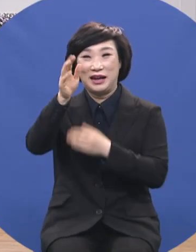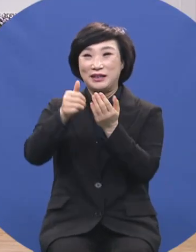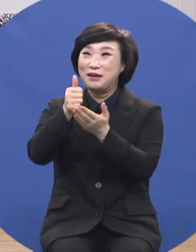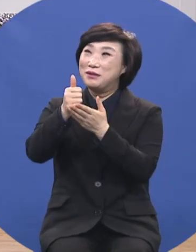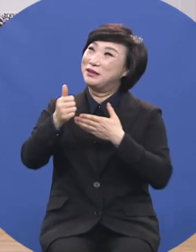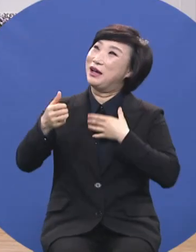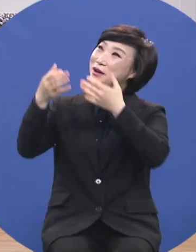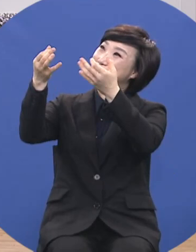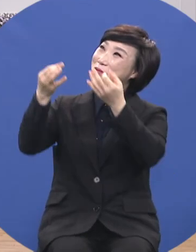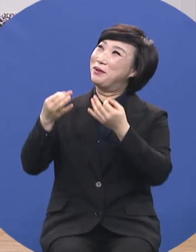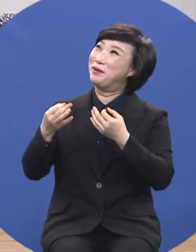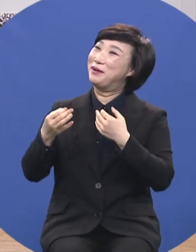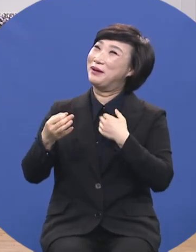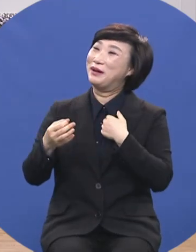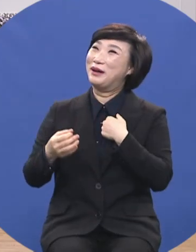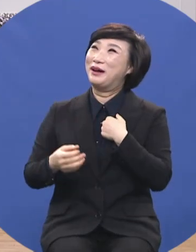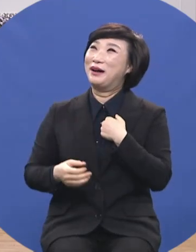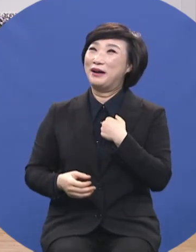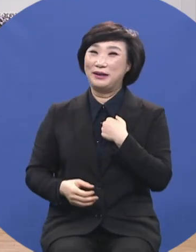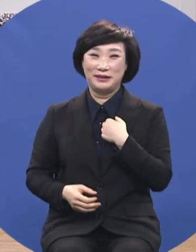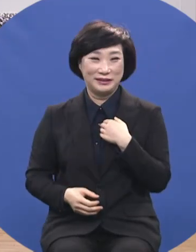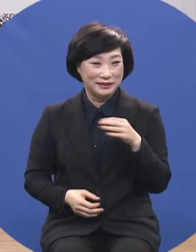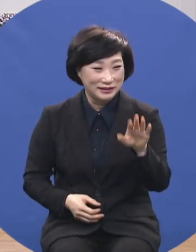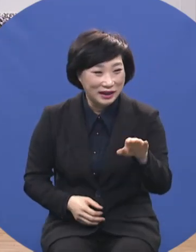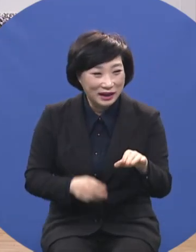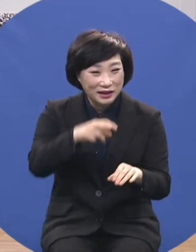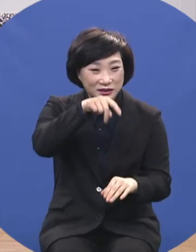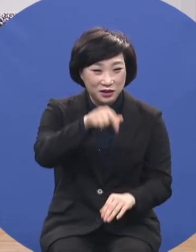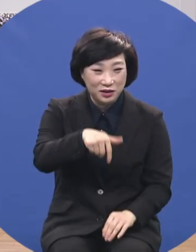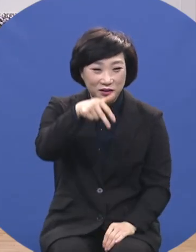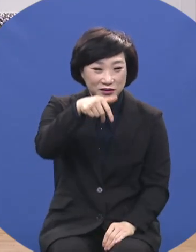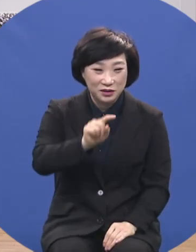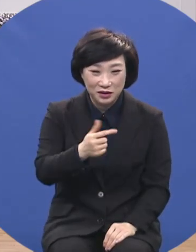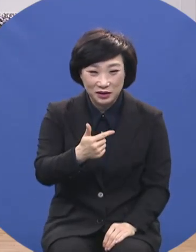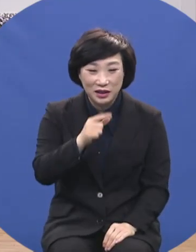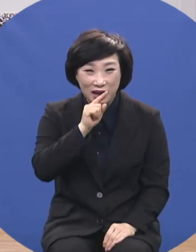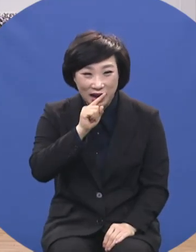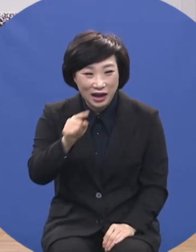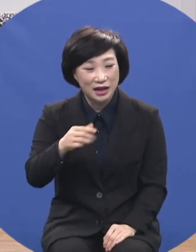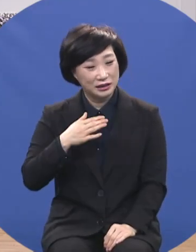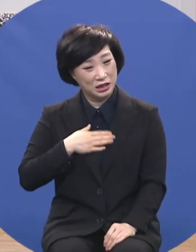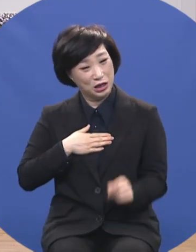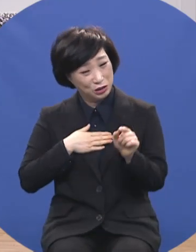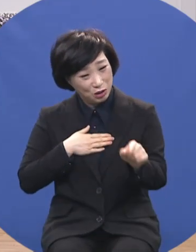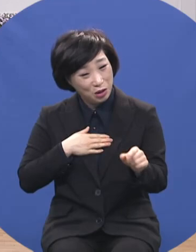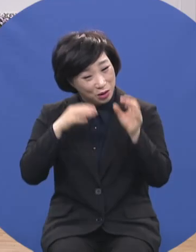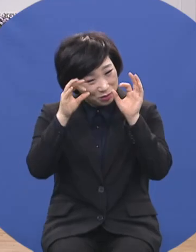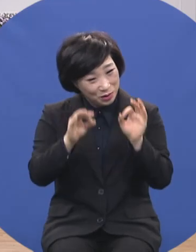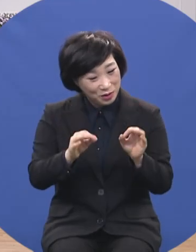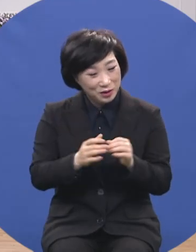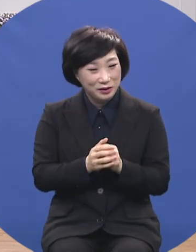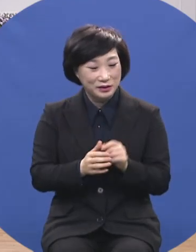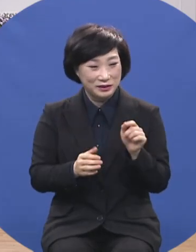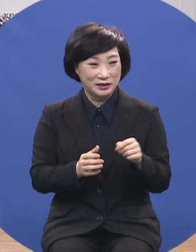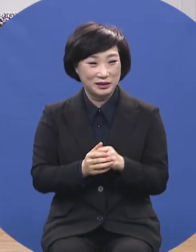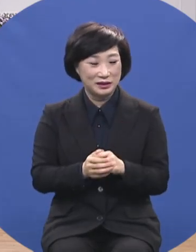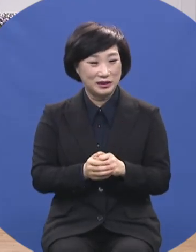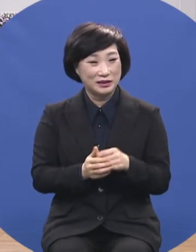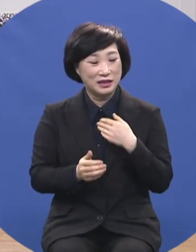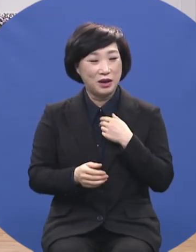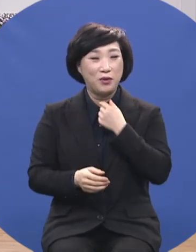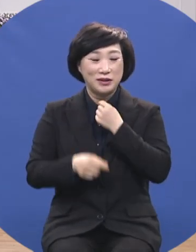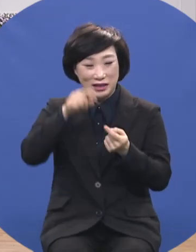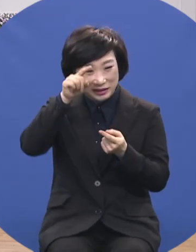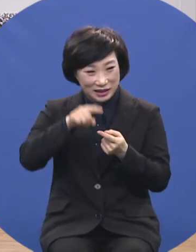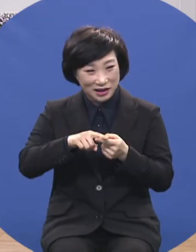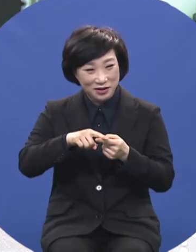나를 바라보면서, 야 석전아, 내가 너를 통해서 하고 싶은 대로